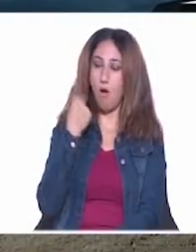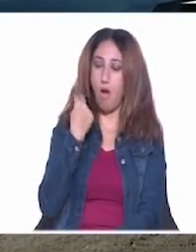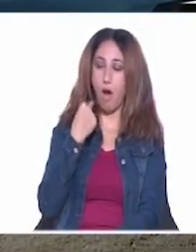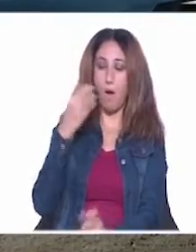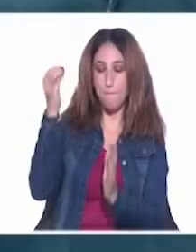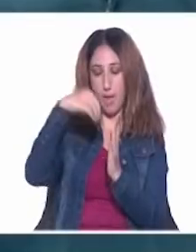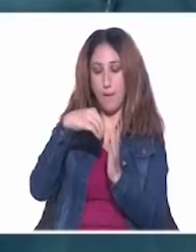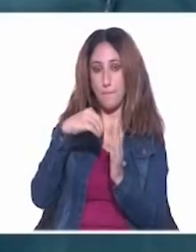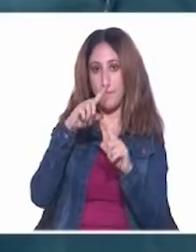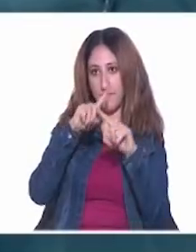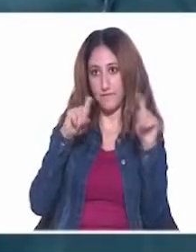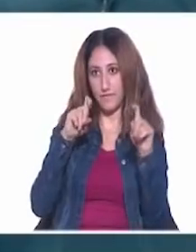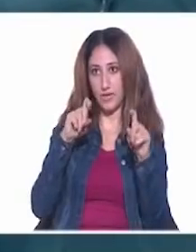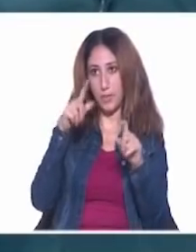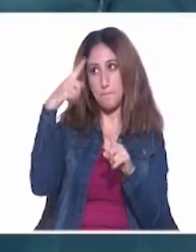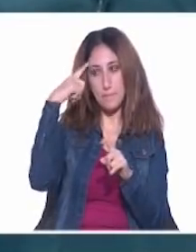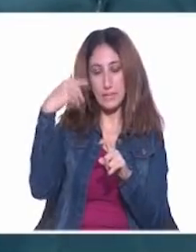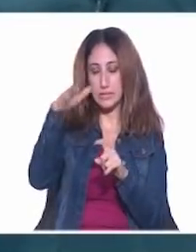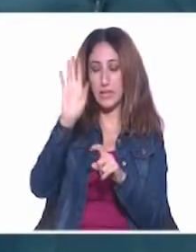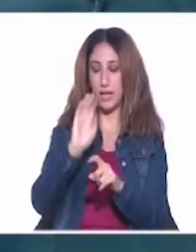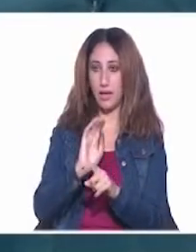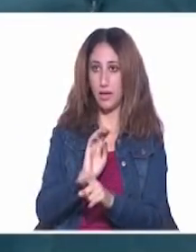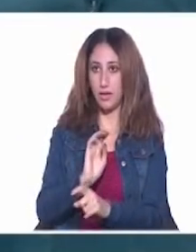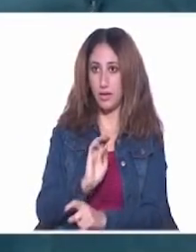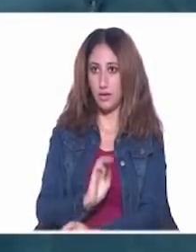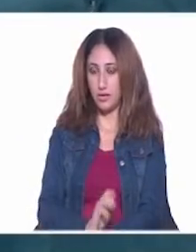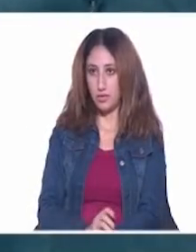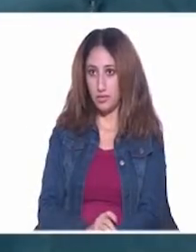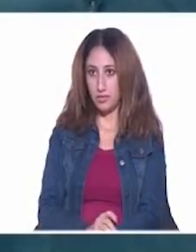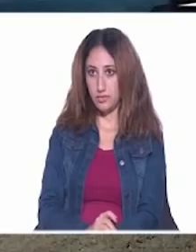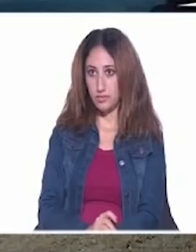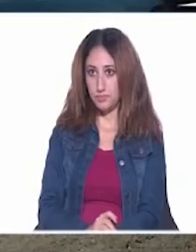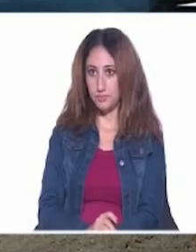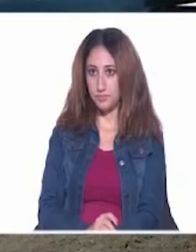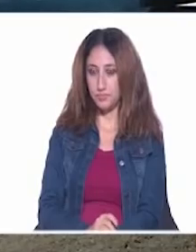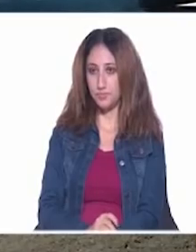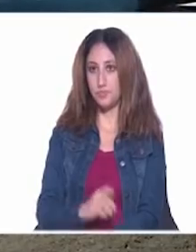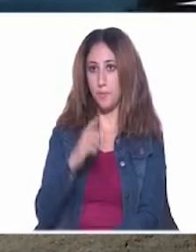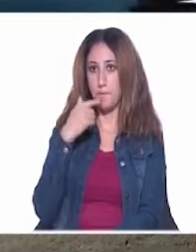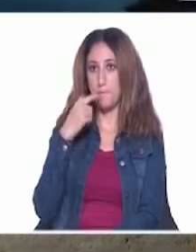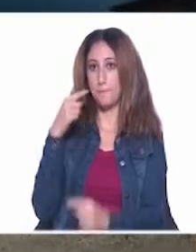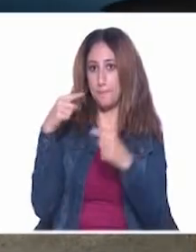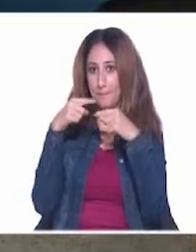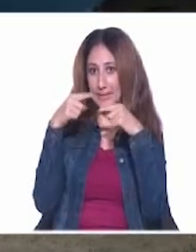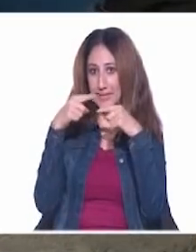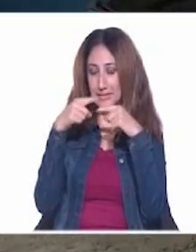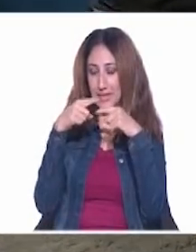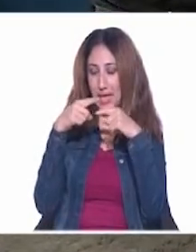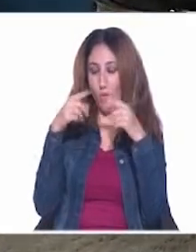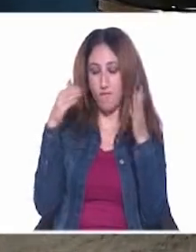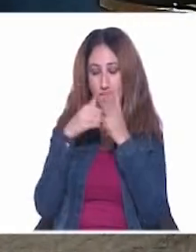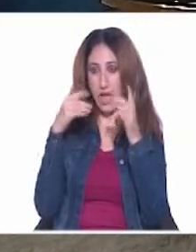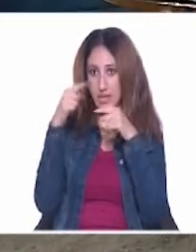من غير ما اشوفه. حابه تدوسي ايكول ولا لا؟ زي ما انت عايز. اوكي دوسي ايكول. ها ده مجناتك دلوقتي انا